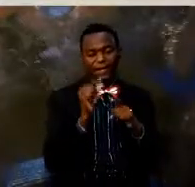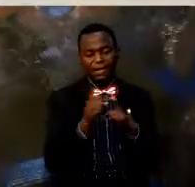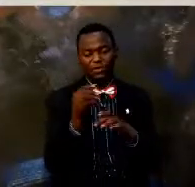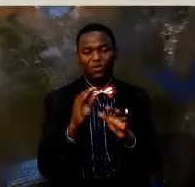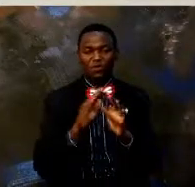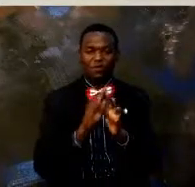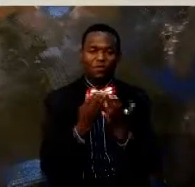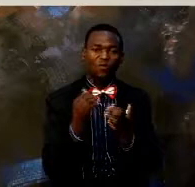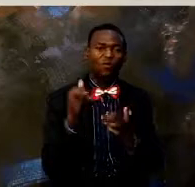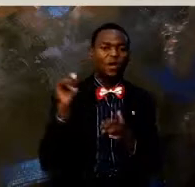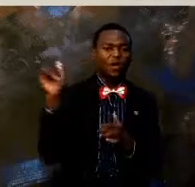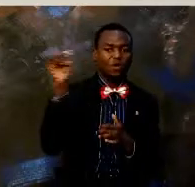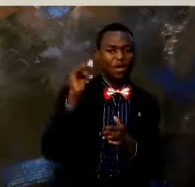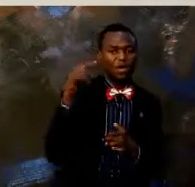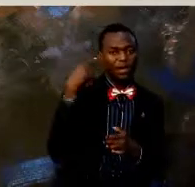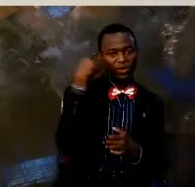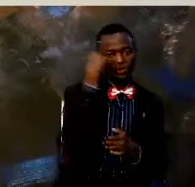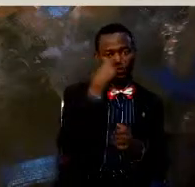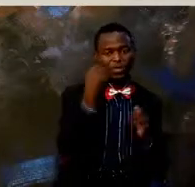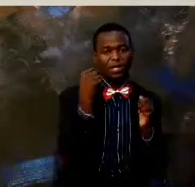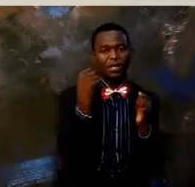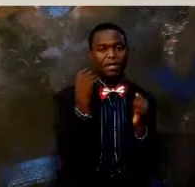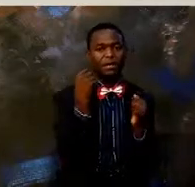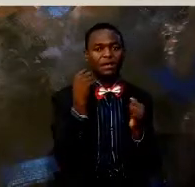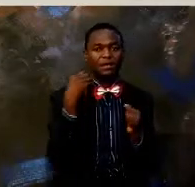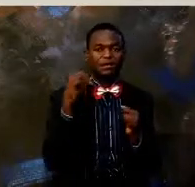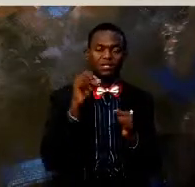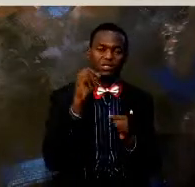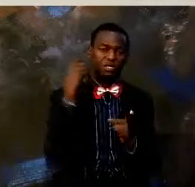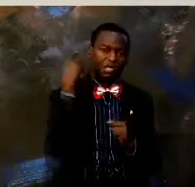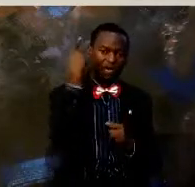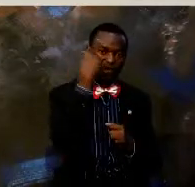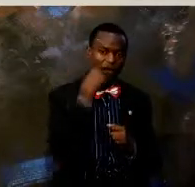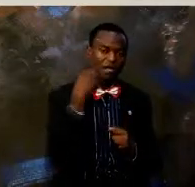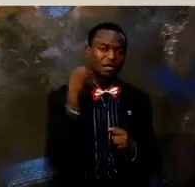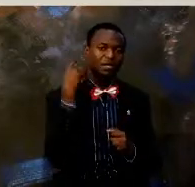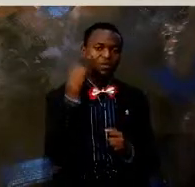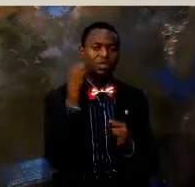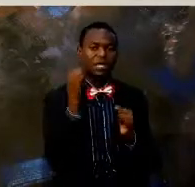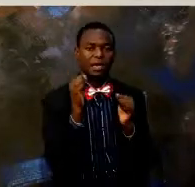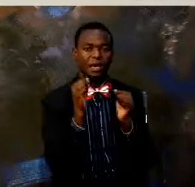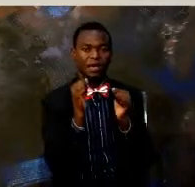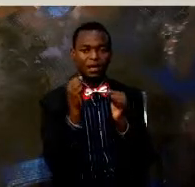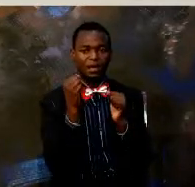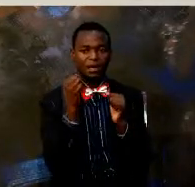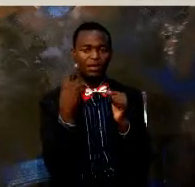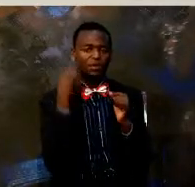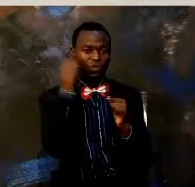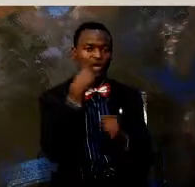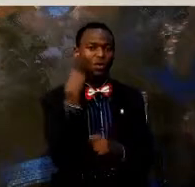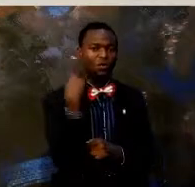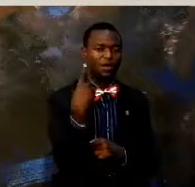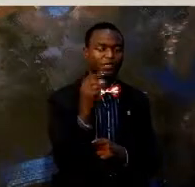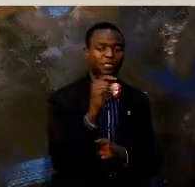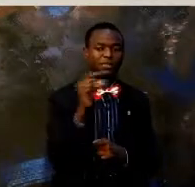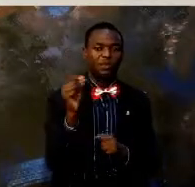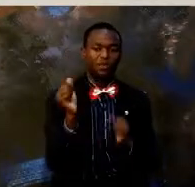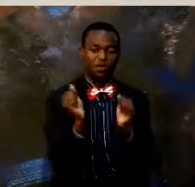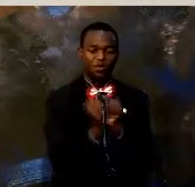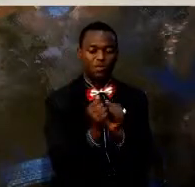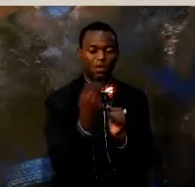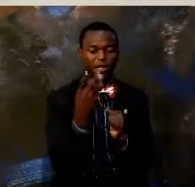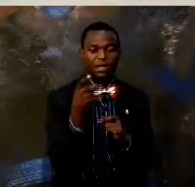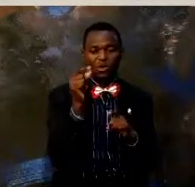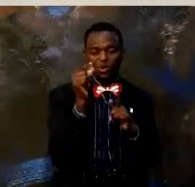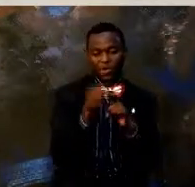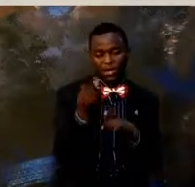Yohana Injili mstari wa 14. Injili ya Yohana mstari wa 14. Uone kinachosema sura hiyo ya kwanza. Huyu neno aliyefanyika